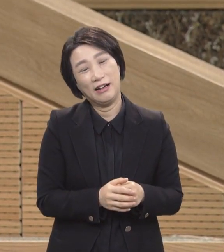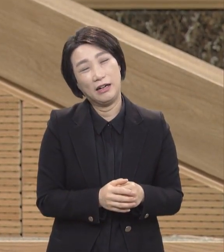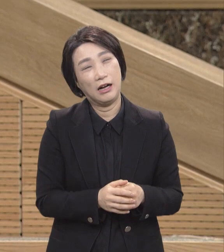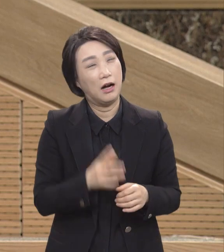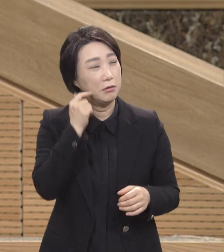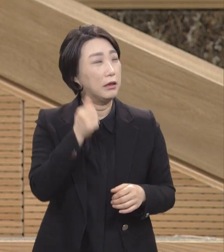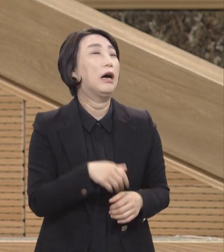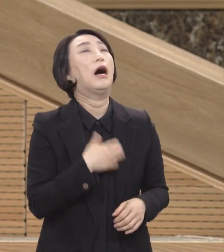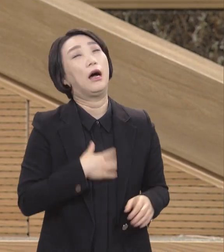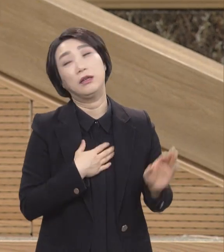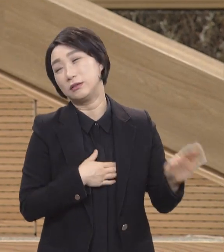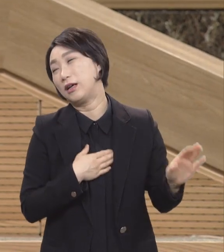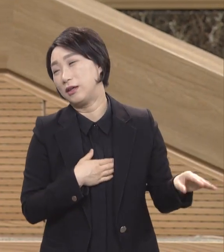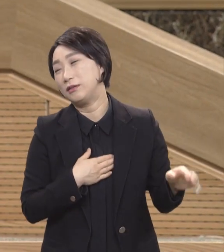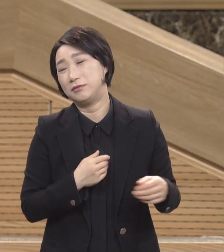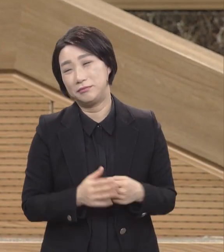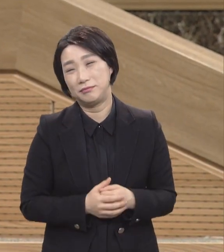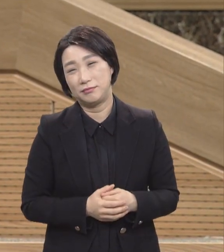알았다.